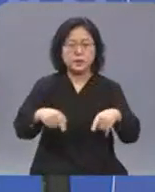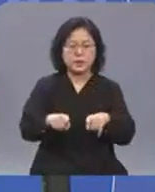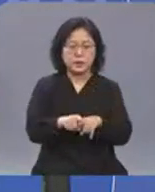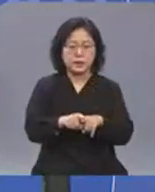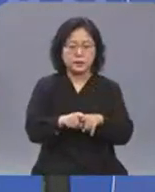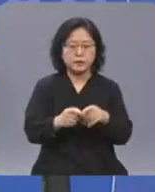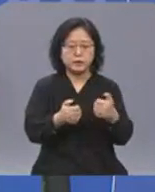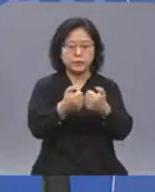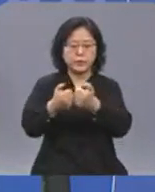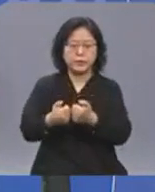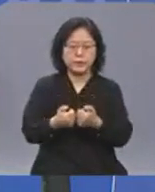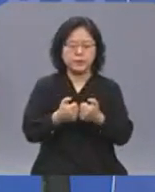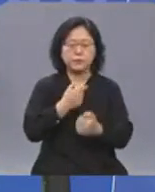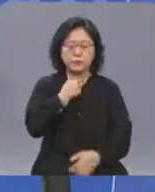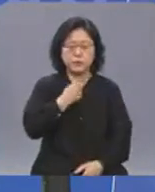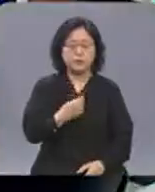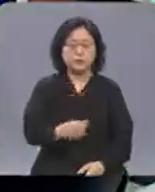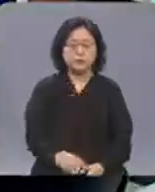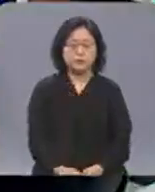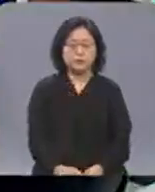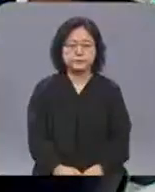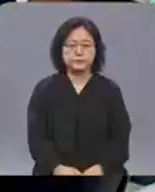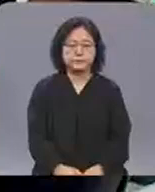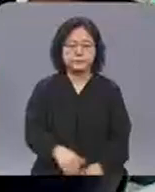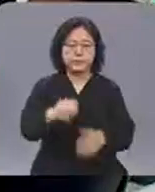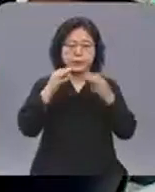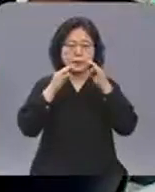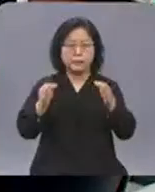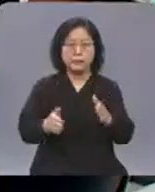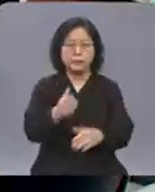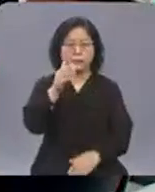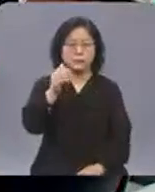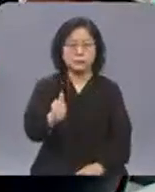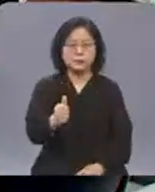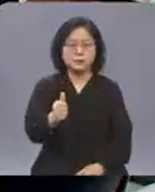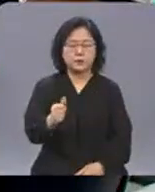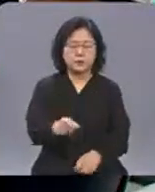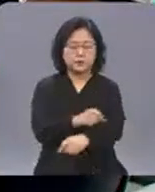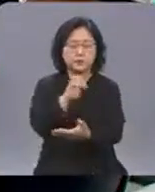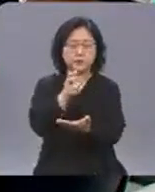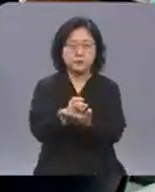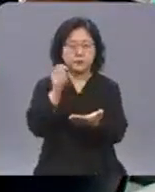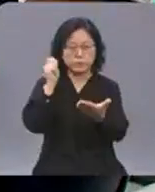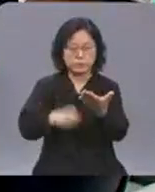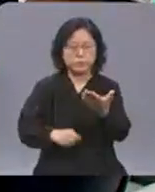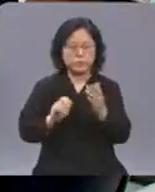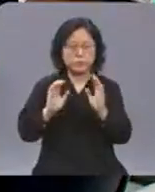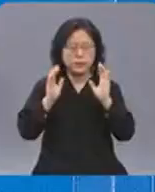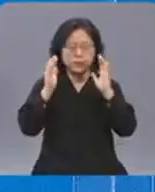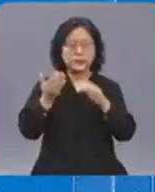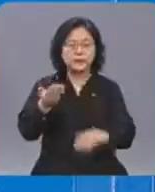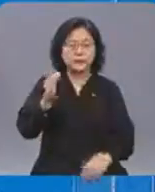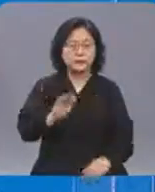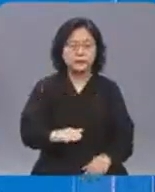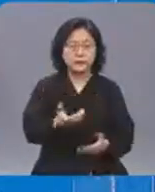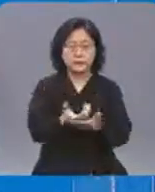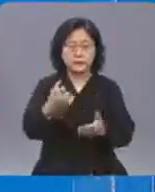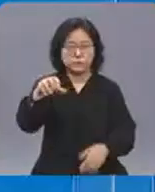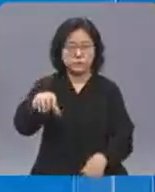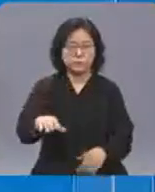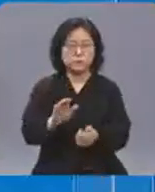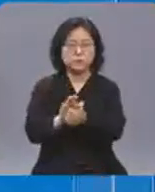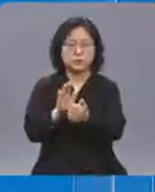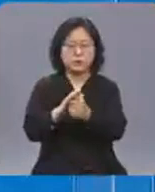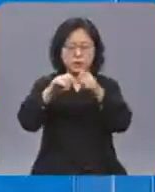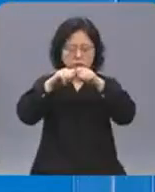함께 논의하기를 희망합니다 김영록 전라남도지사는 특별법 통과를 환영한다면서도 이전 지역